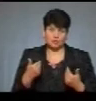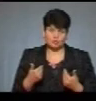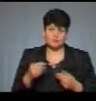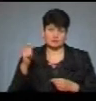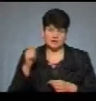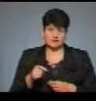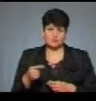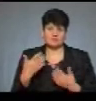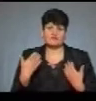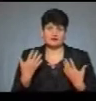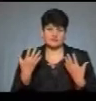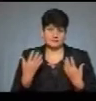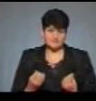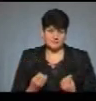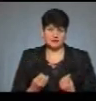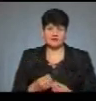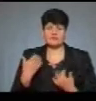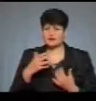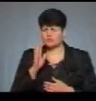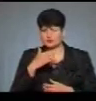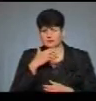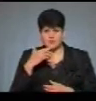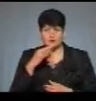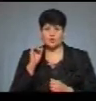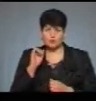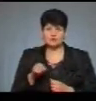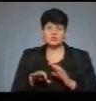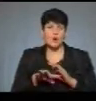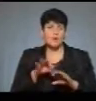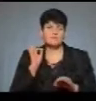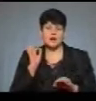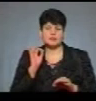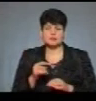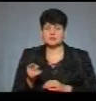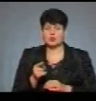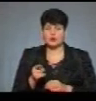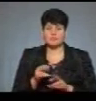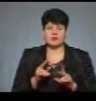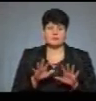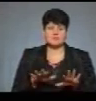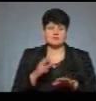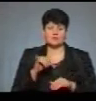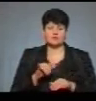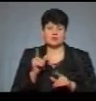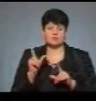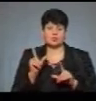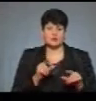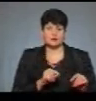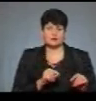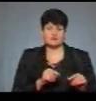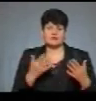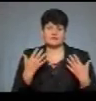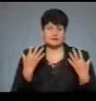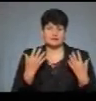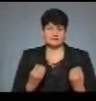вихідні. Адже вихідних буде дуже багато, тому однозначно можна обирати Тернопіль як місцем, куди поїхати на